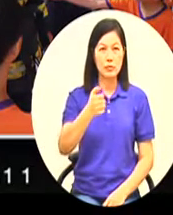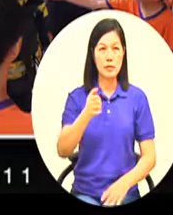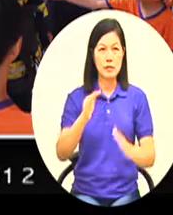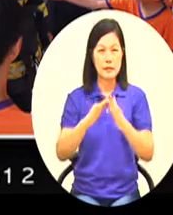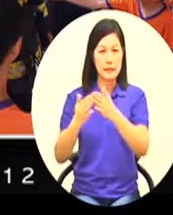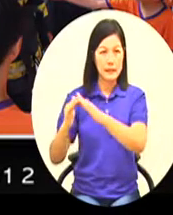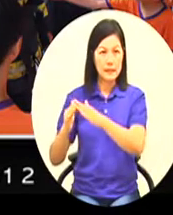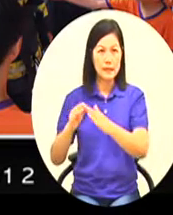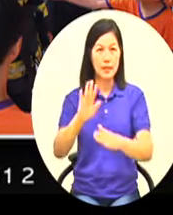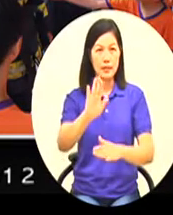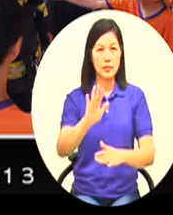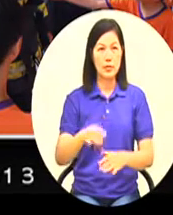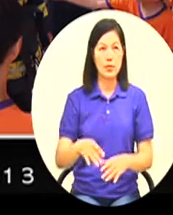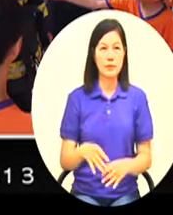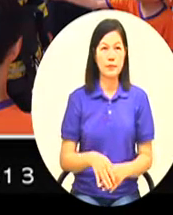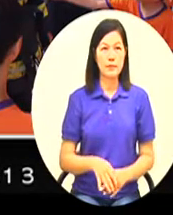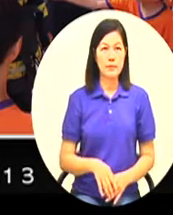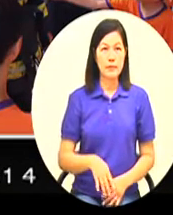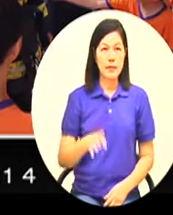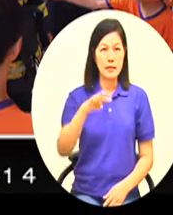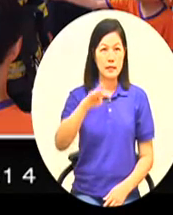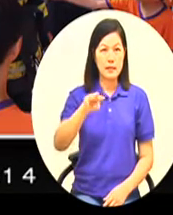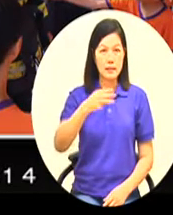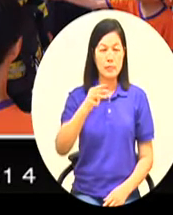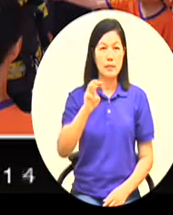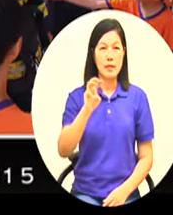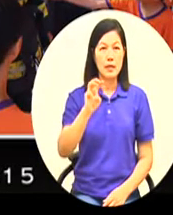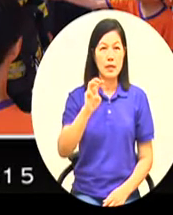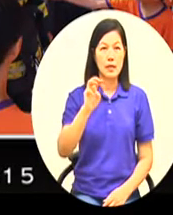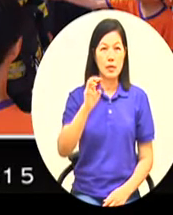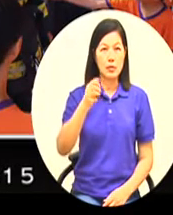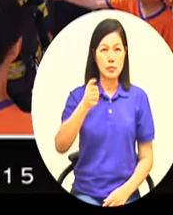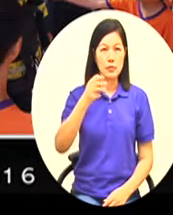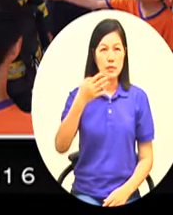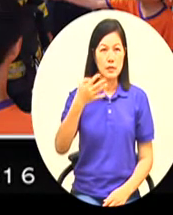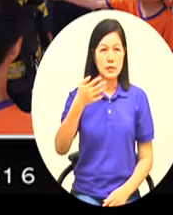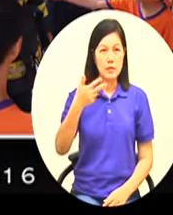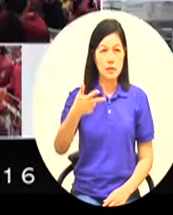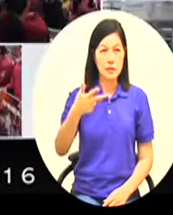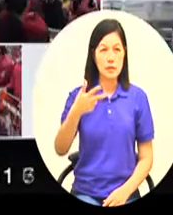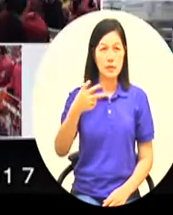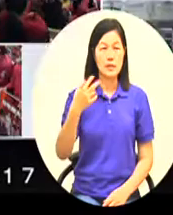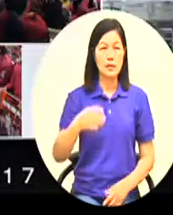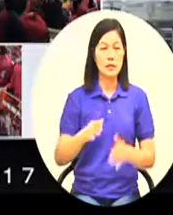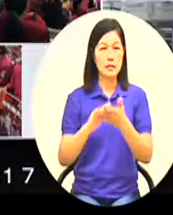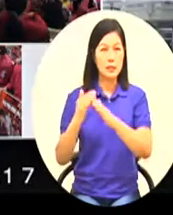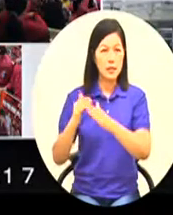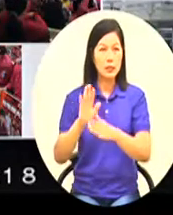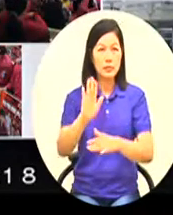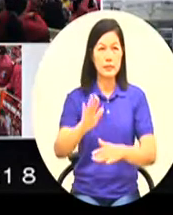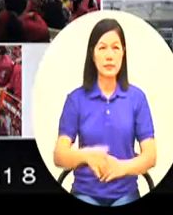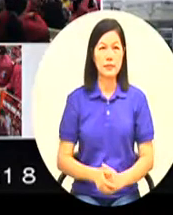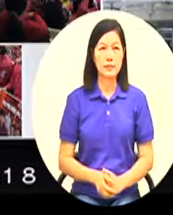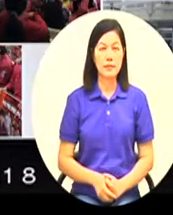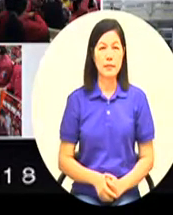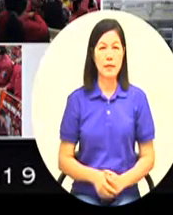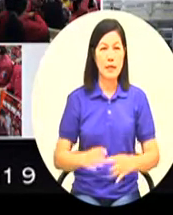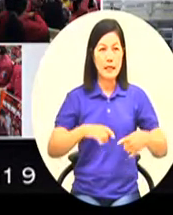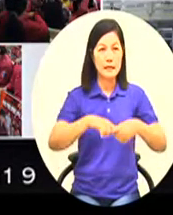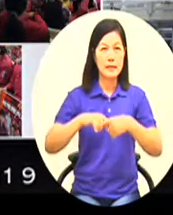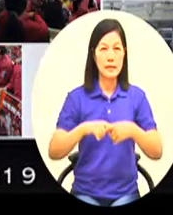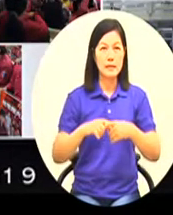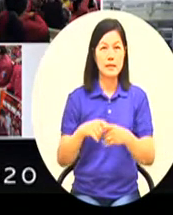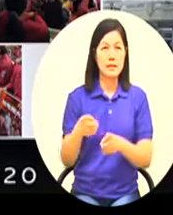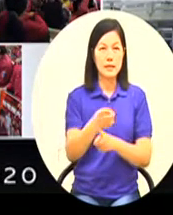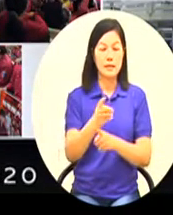者族群有4337户。为扩大防火先导层面，本期结合消防志工，针对机关、